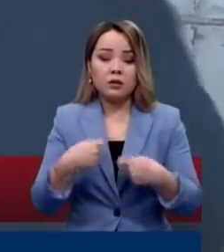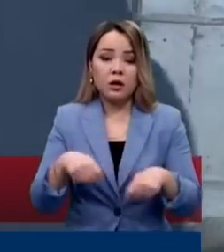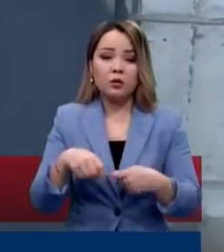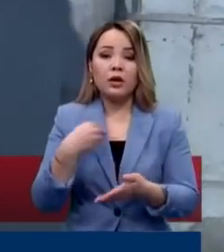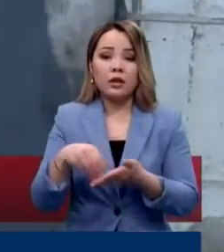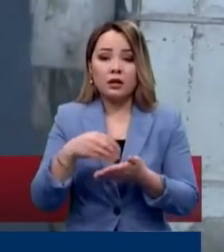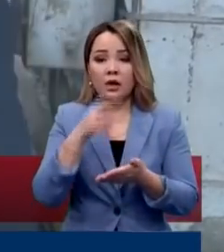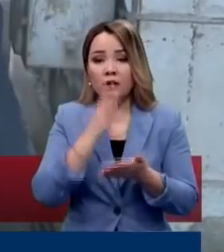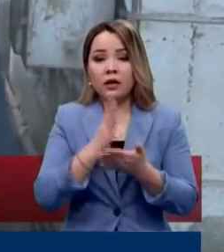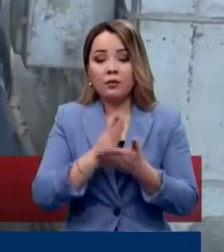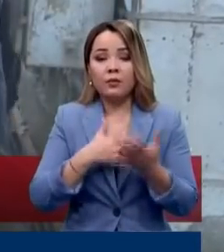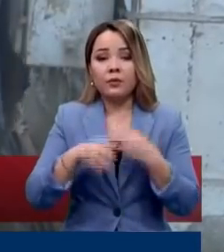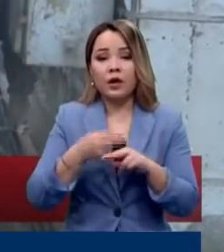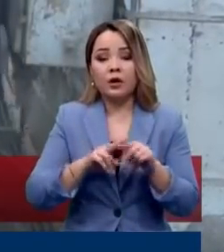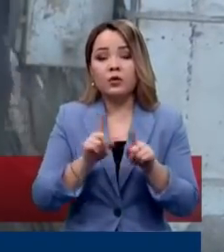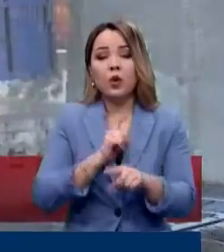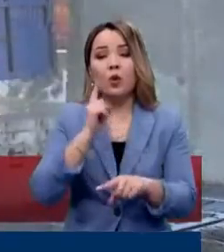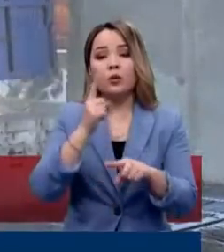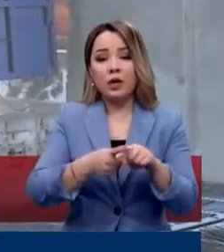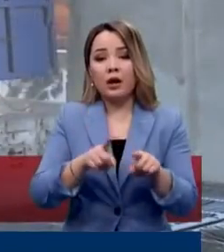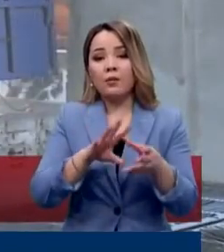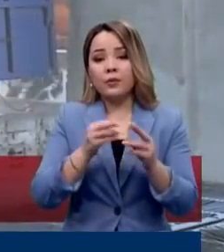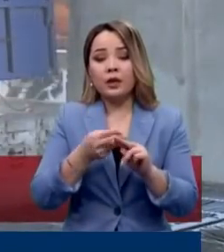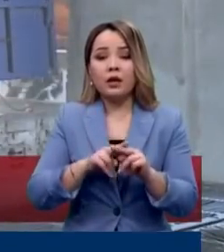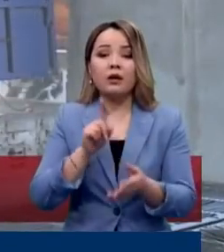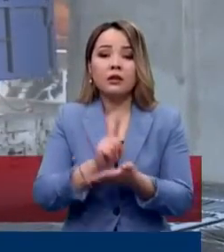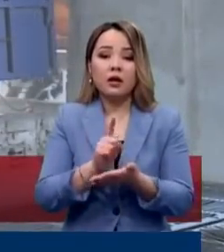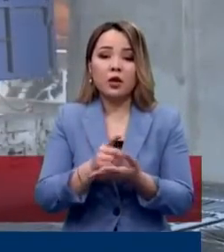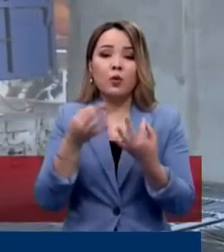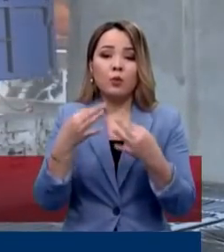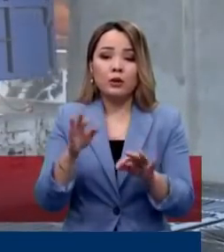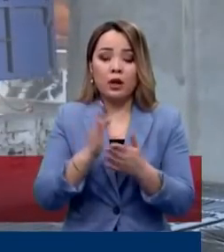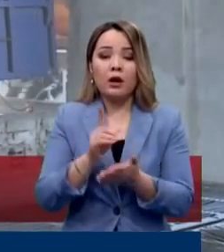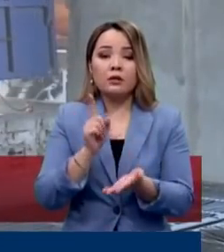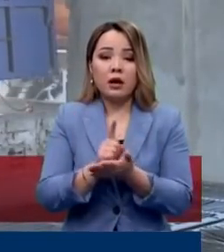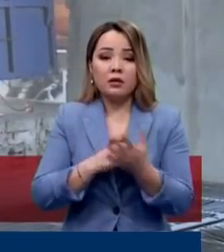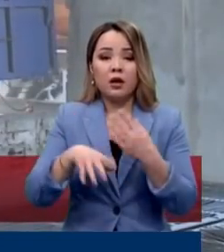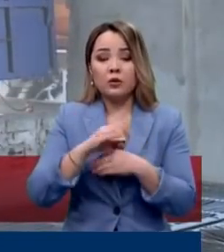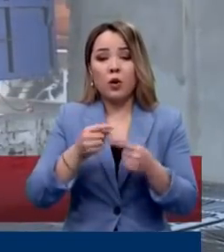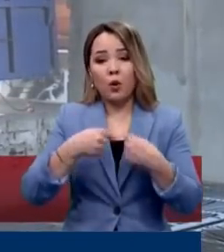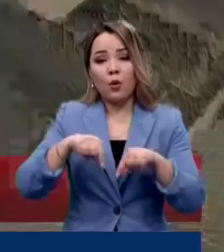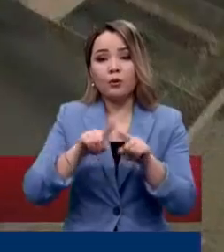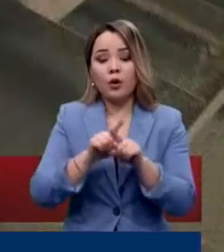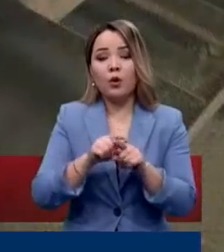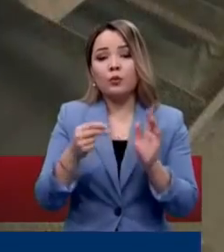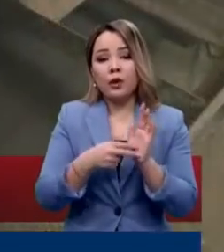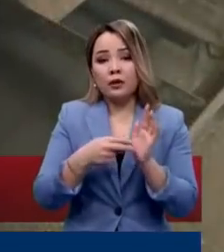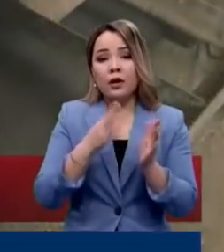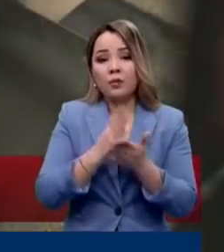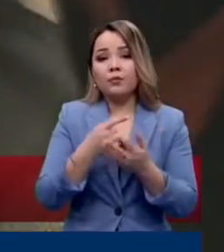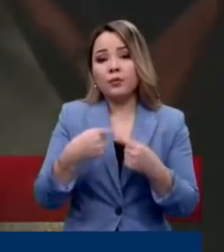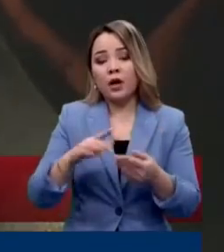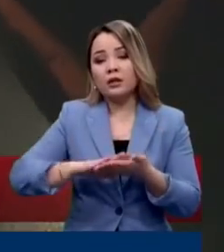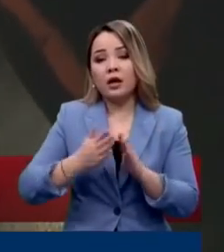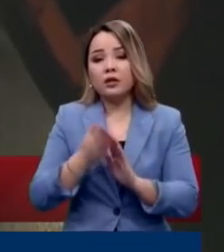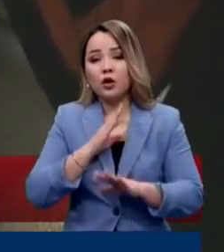жасасыпты. Осындай айла шарғы арқылы қосымша құн салығынан босатылған. Облыстық салық органы қазір құны бірнеше миллиард теңге болатын басқа да